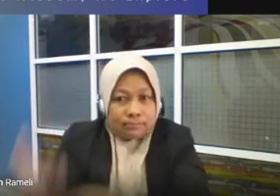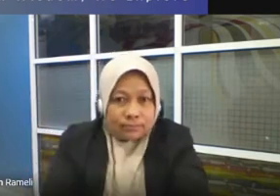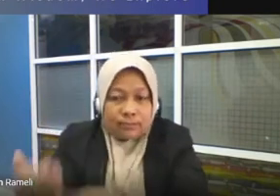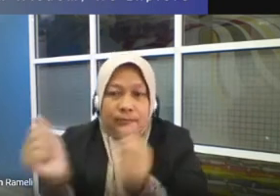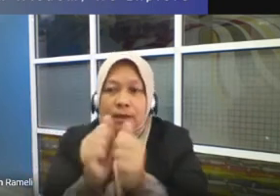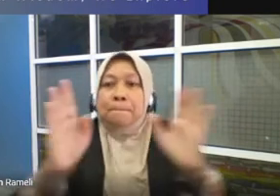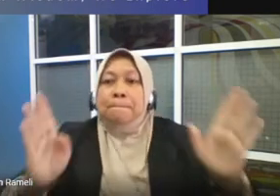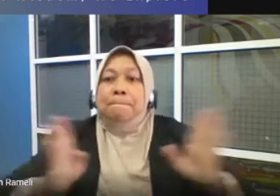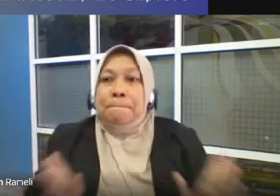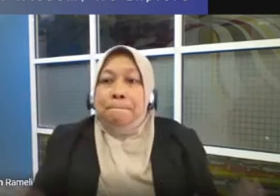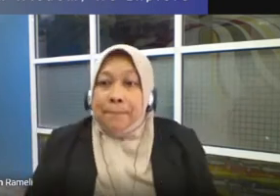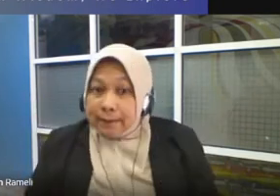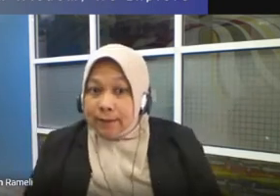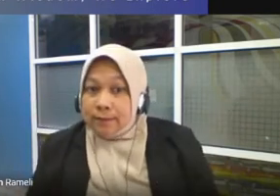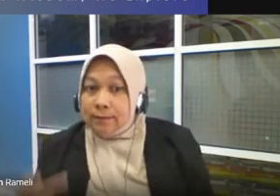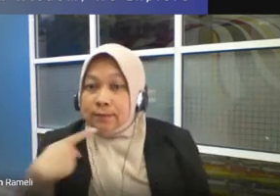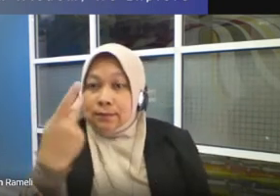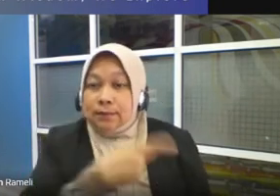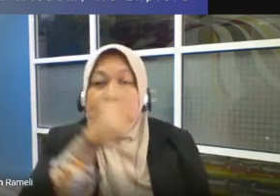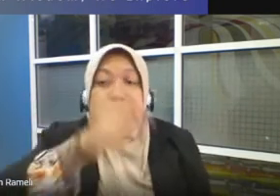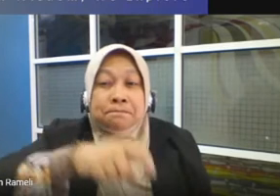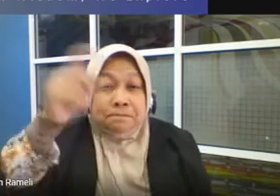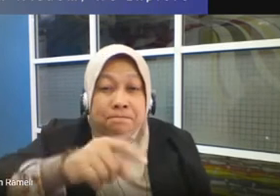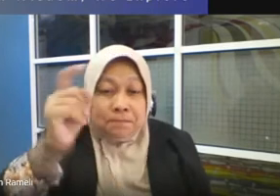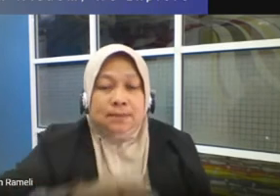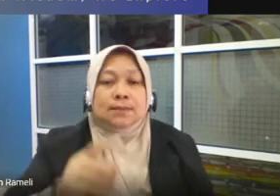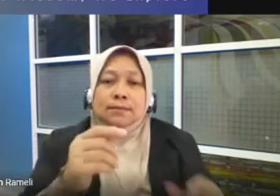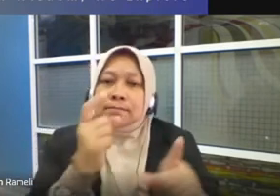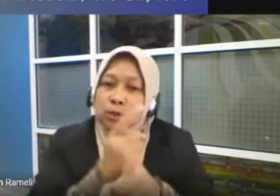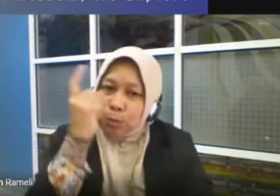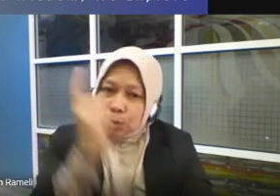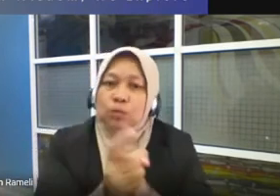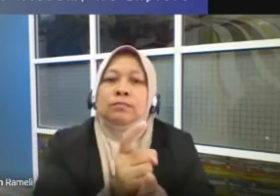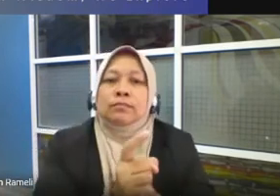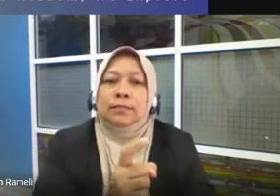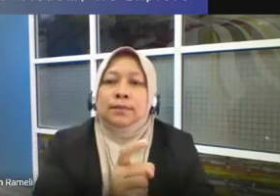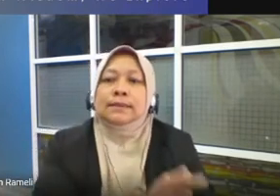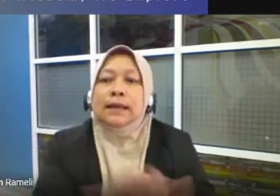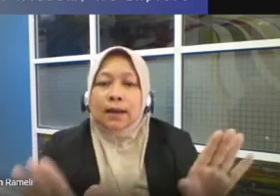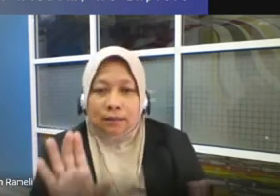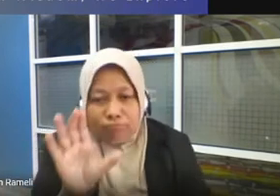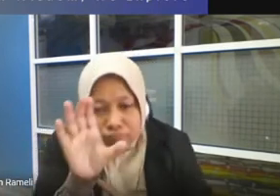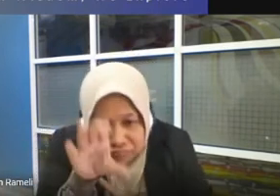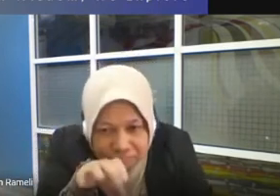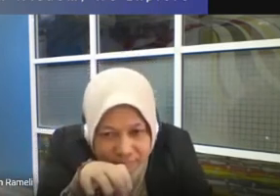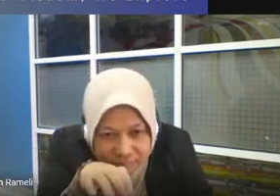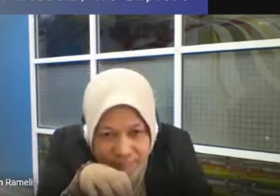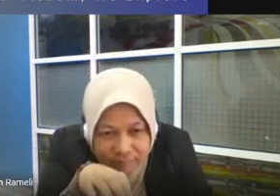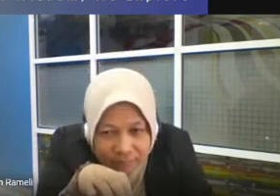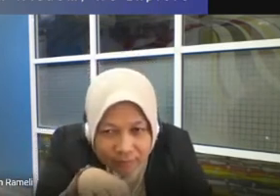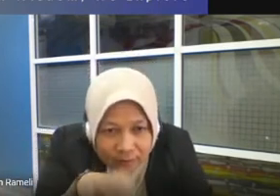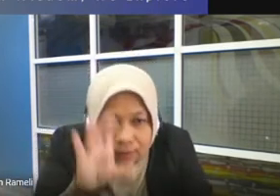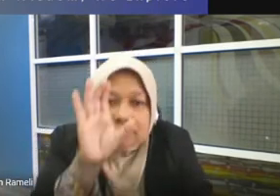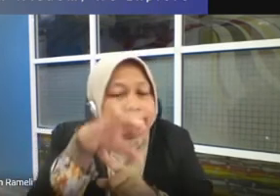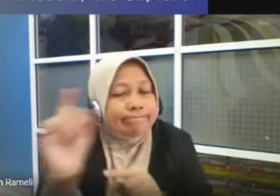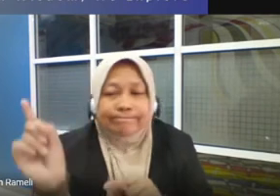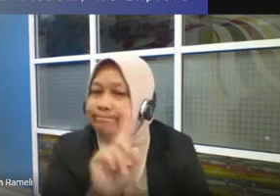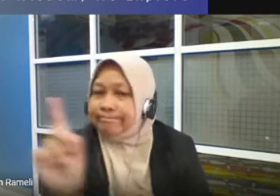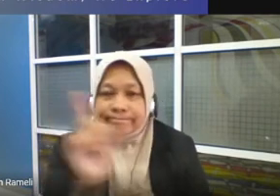tubuh badan kita pun kena apa ni, dominan tadi. Jangan menunduk, okey, jangan kepala pun tunduk ke